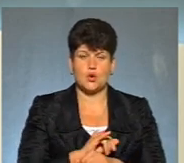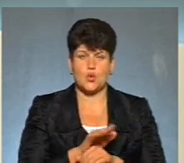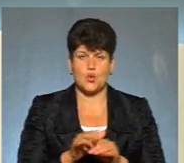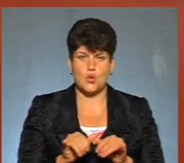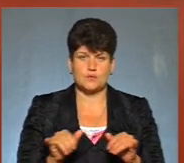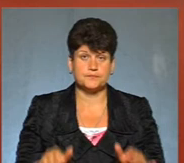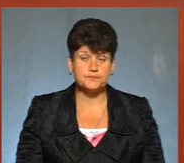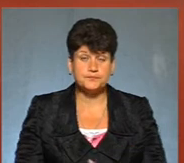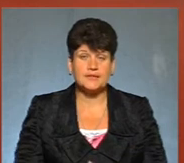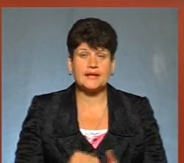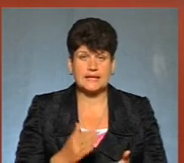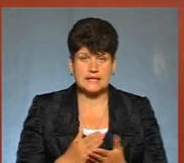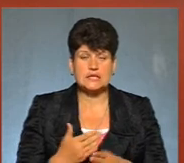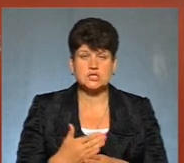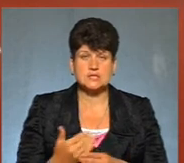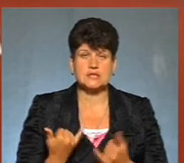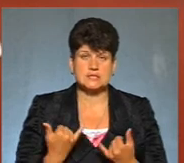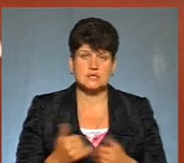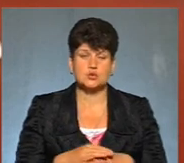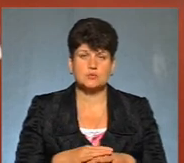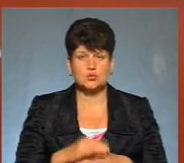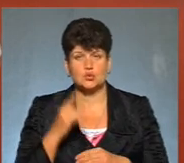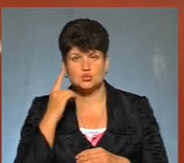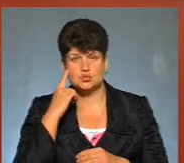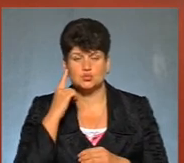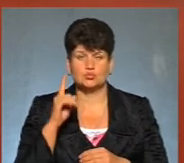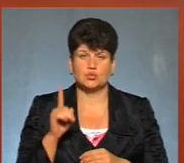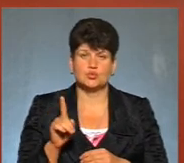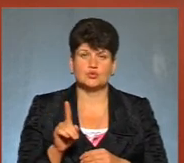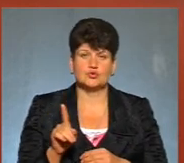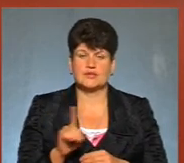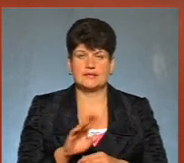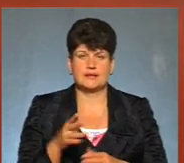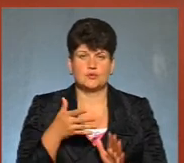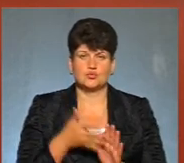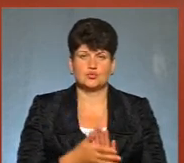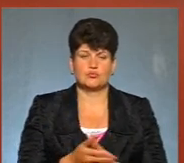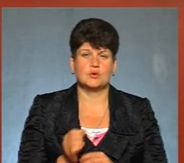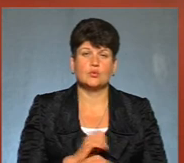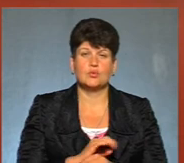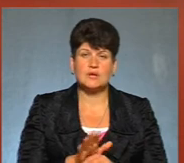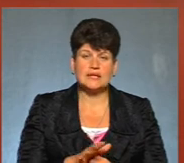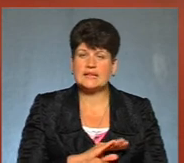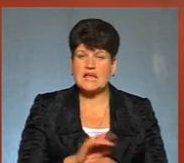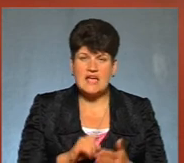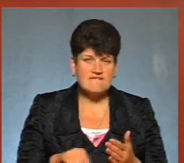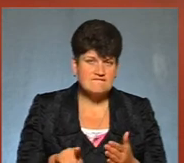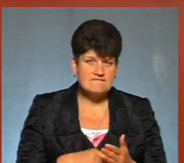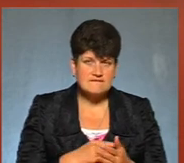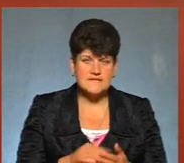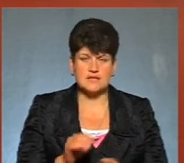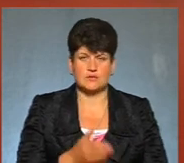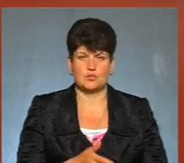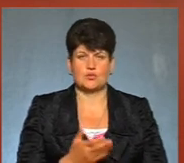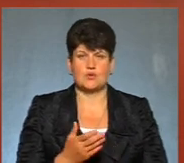речі, є частина зараз суспільства з думкою, які не визнають, скажімо так, коронавірус, не вірять в нього, або вважають,